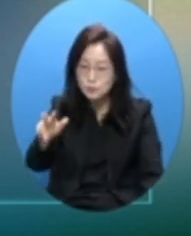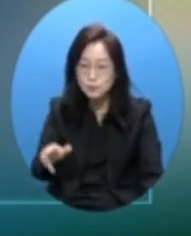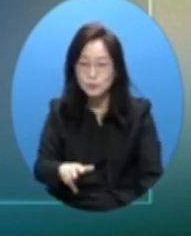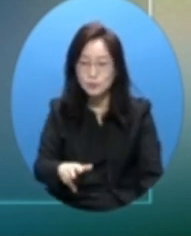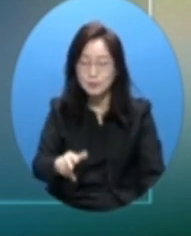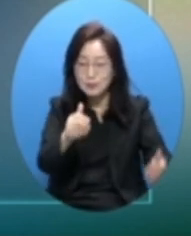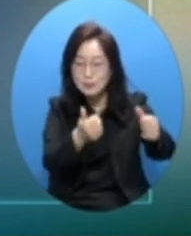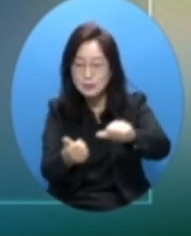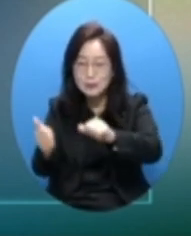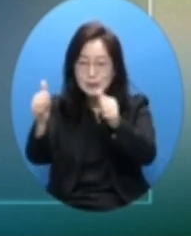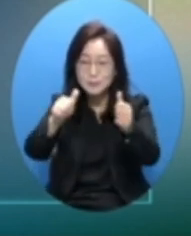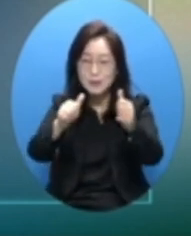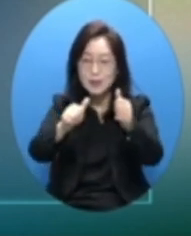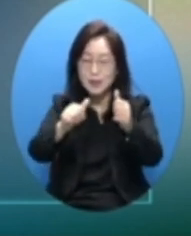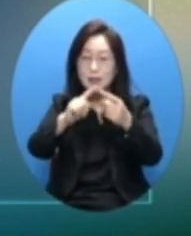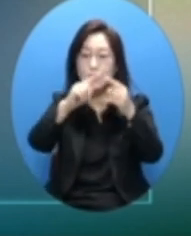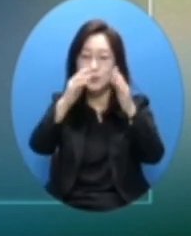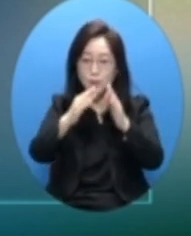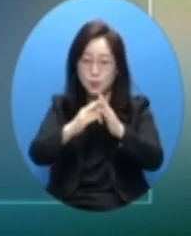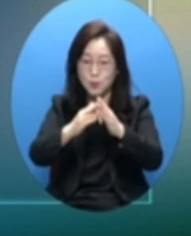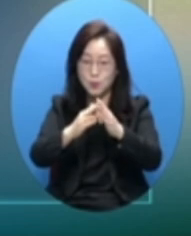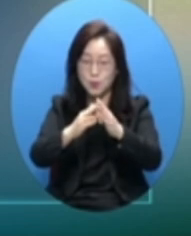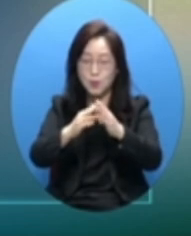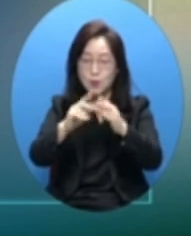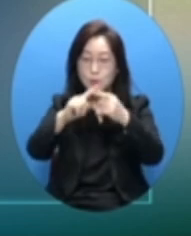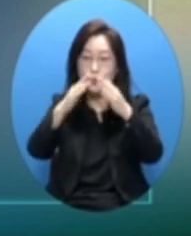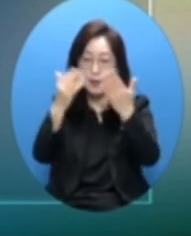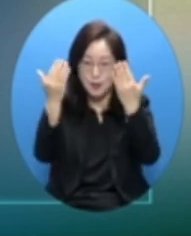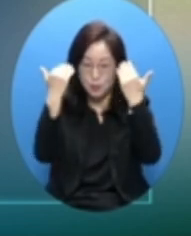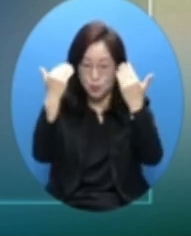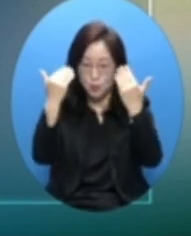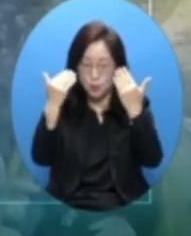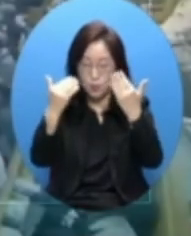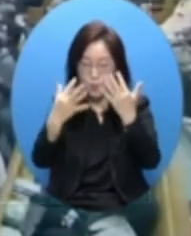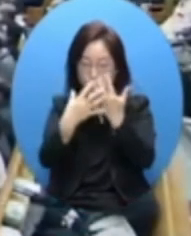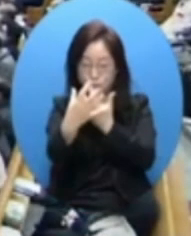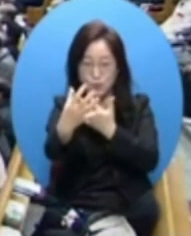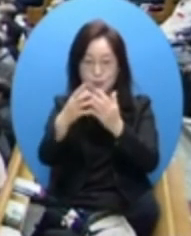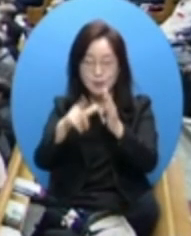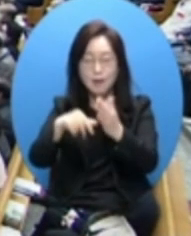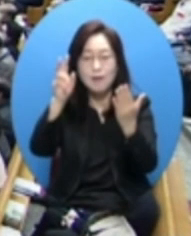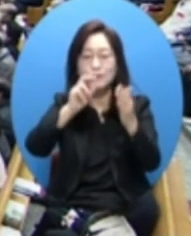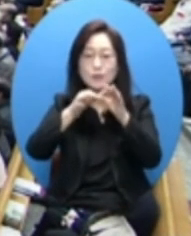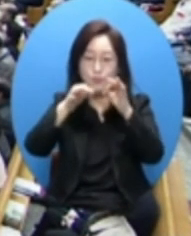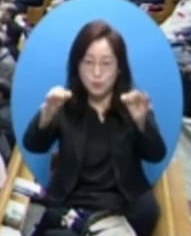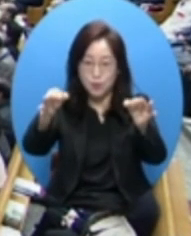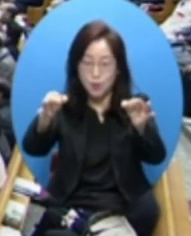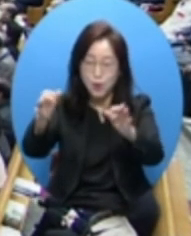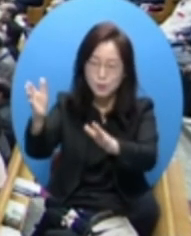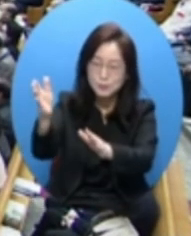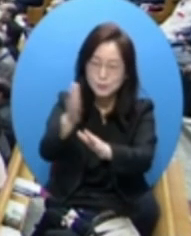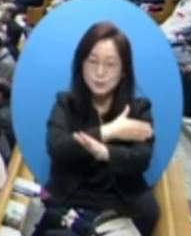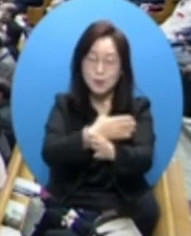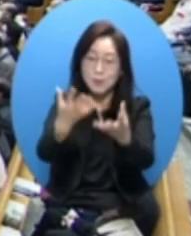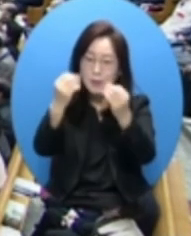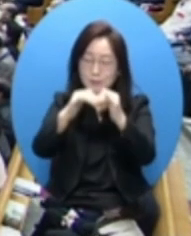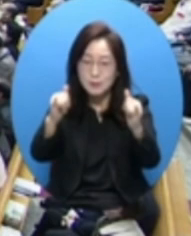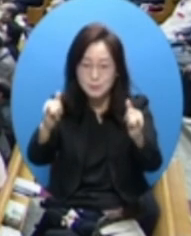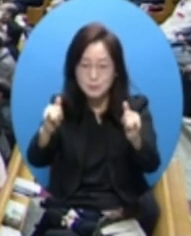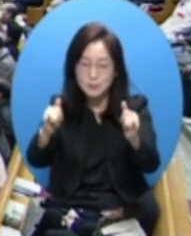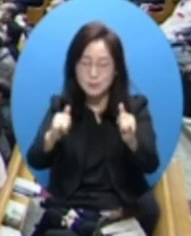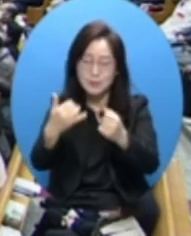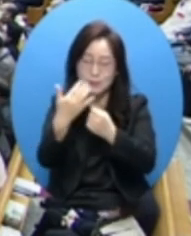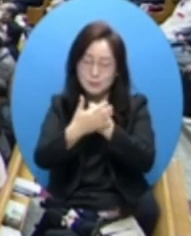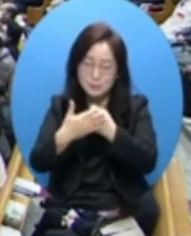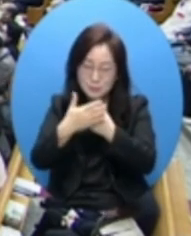교회학교 전국대를 할 때이 찬송을 불렀습니다 그때로부터 수많은 사람들이 찬송을 벗고 큰